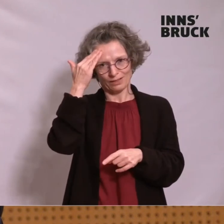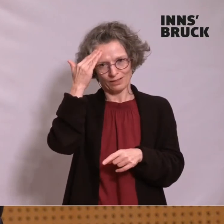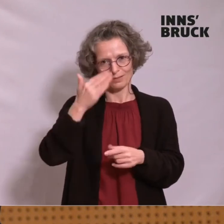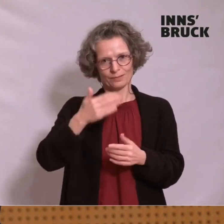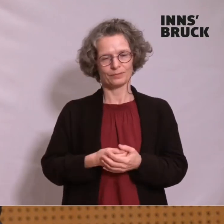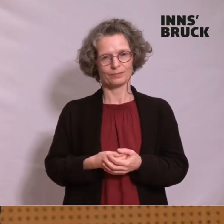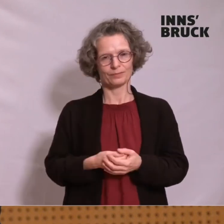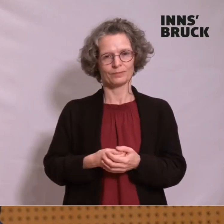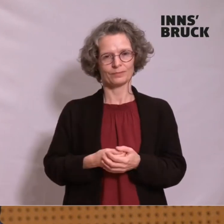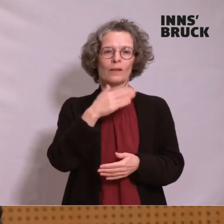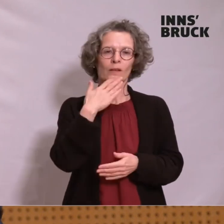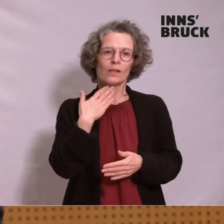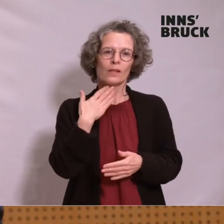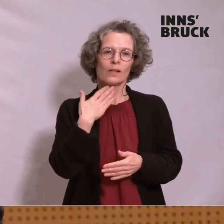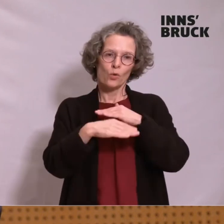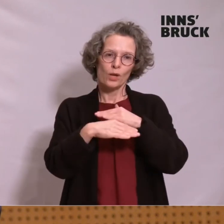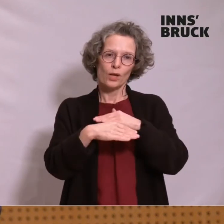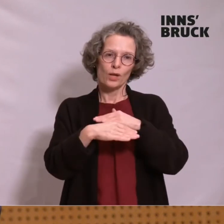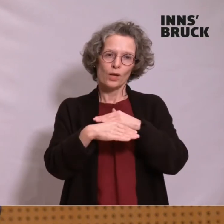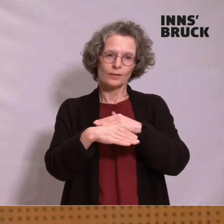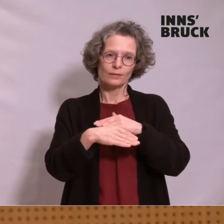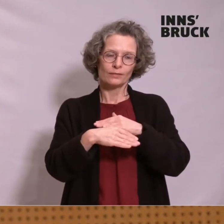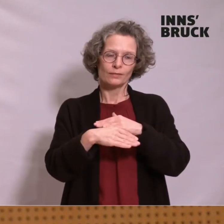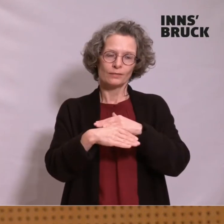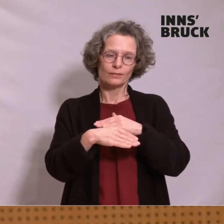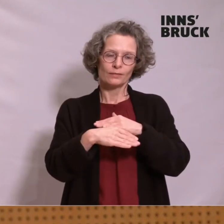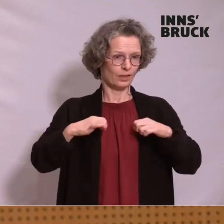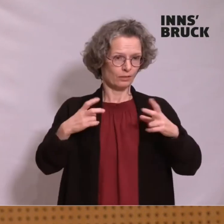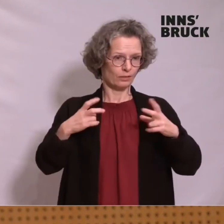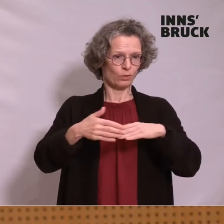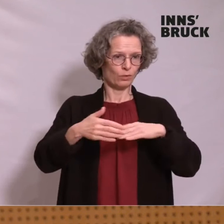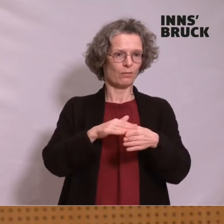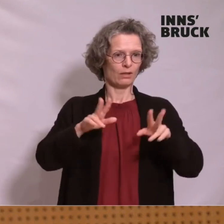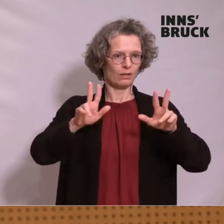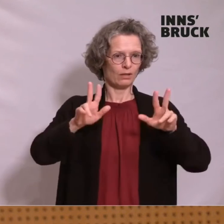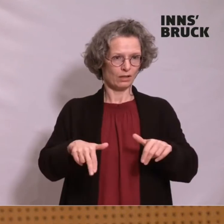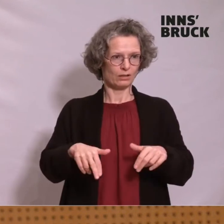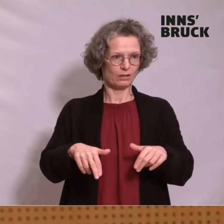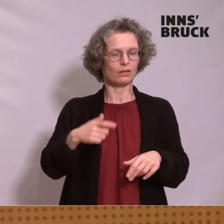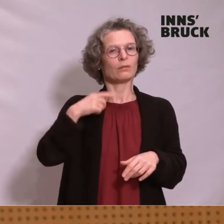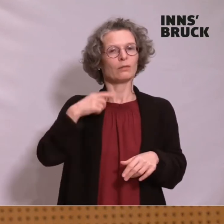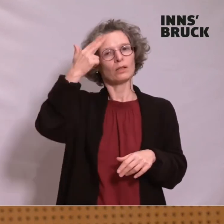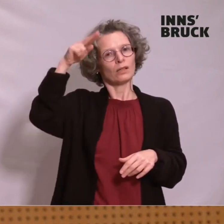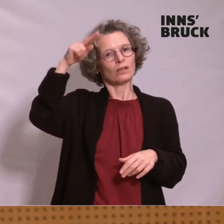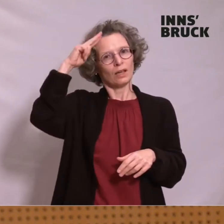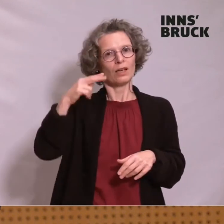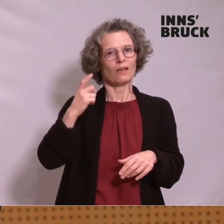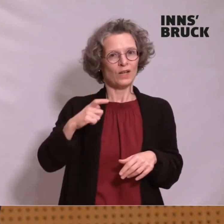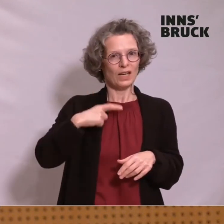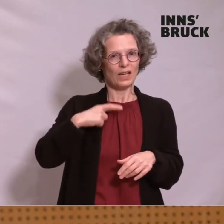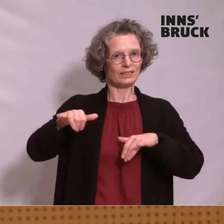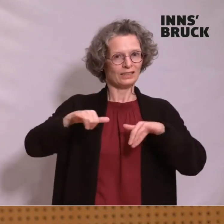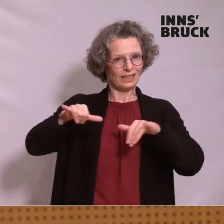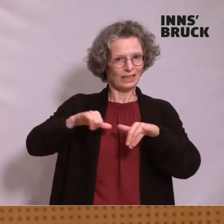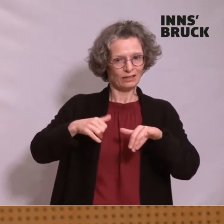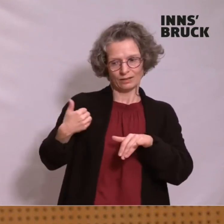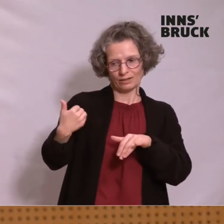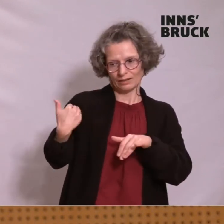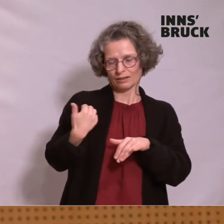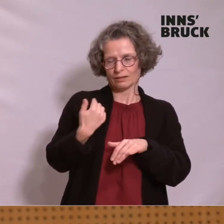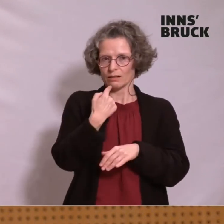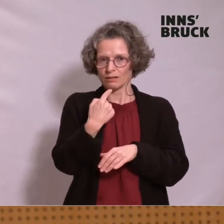Liebe Kolleginnen im Inboggemeinerat, wenn unser Herr Finanzdechter kürzlich etwas verkürzt